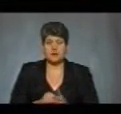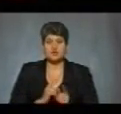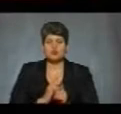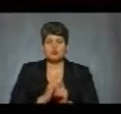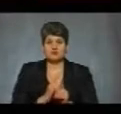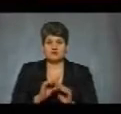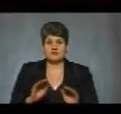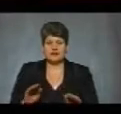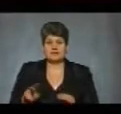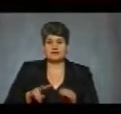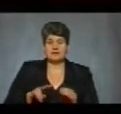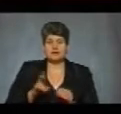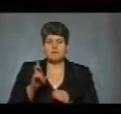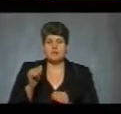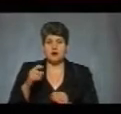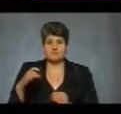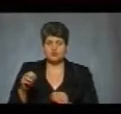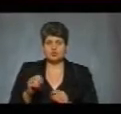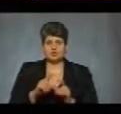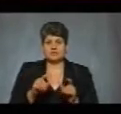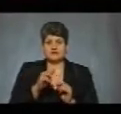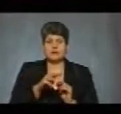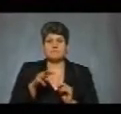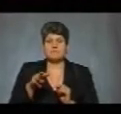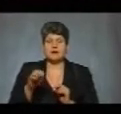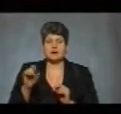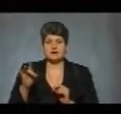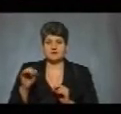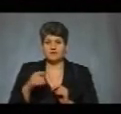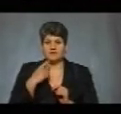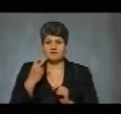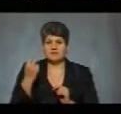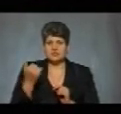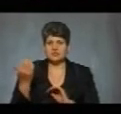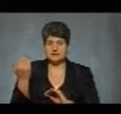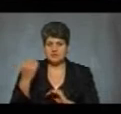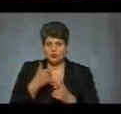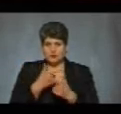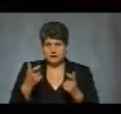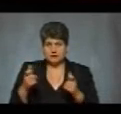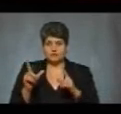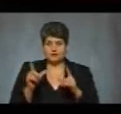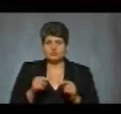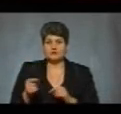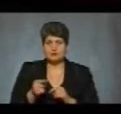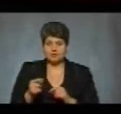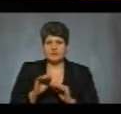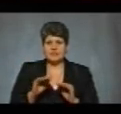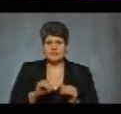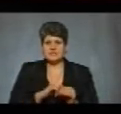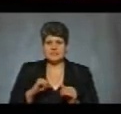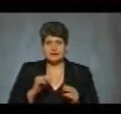дітей директор Бахмутської школи Тетяна Мартинова. Вона каже, 2 тижні тому у школі оголосили про поїздку на Тернопільщину, і учні